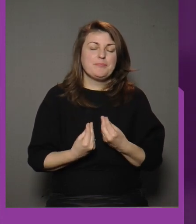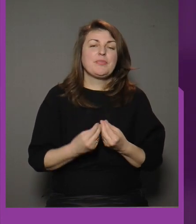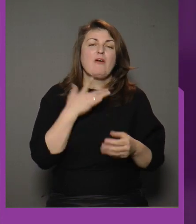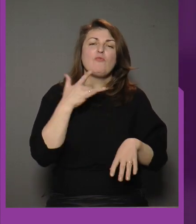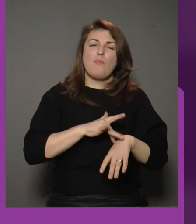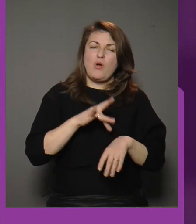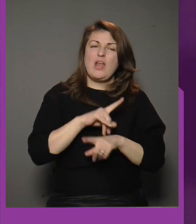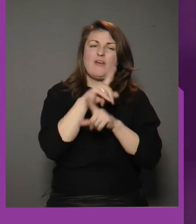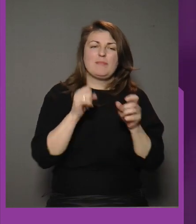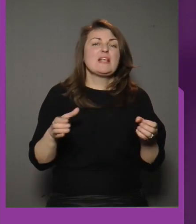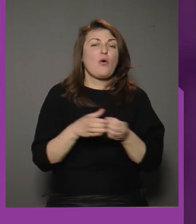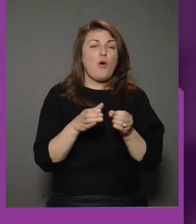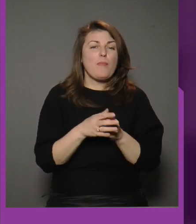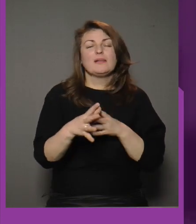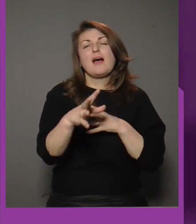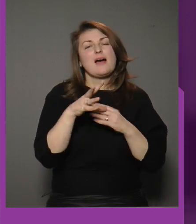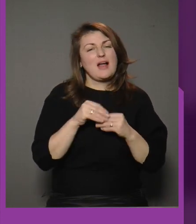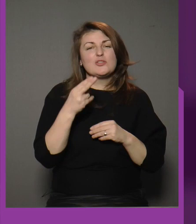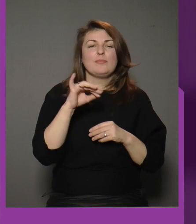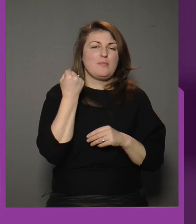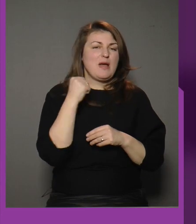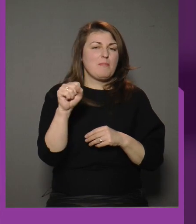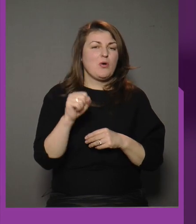Вболіваємо за команду разом до перемоги.